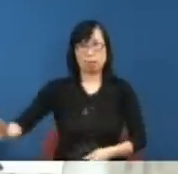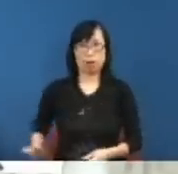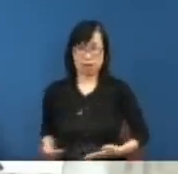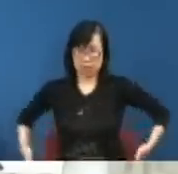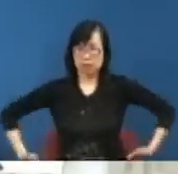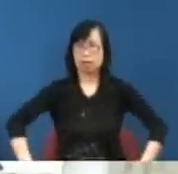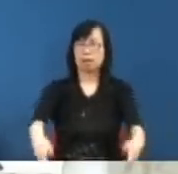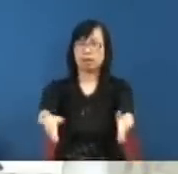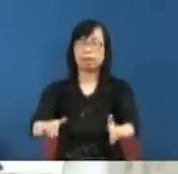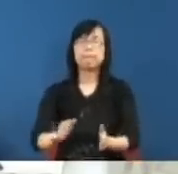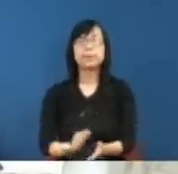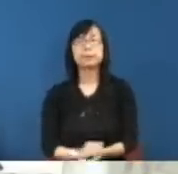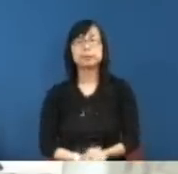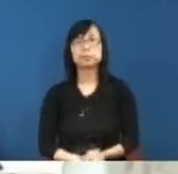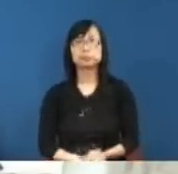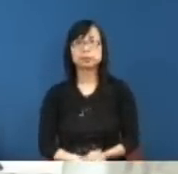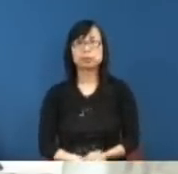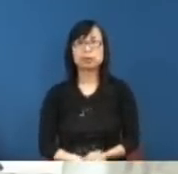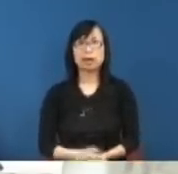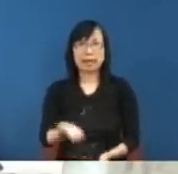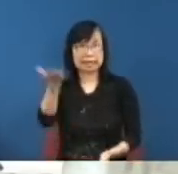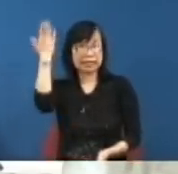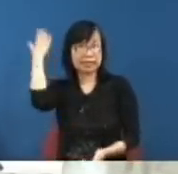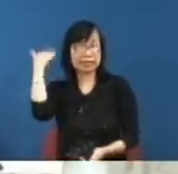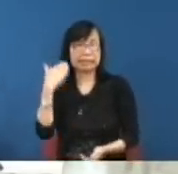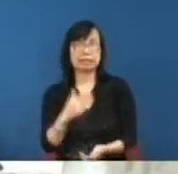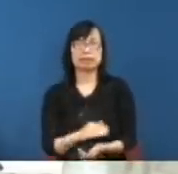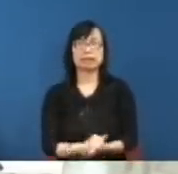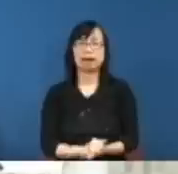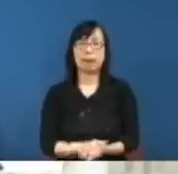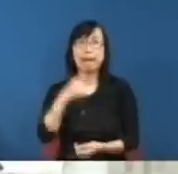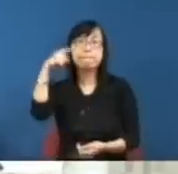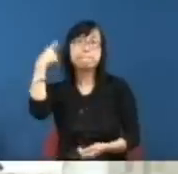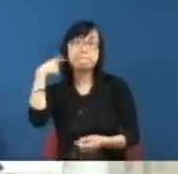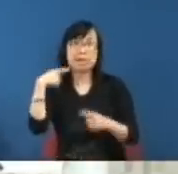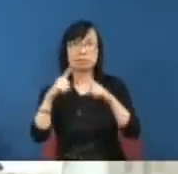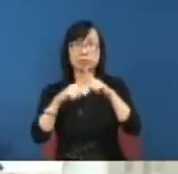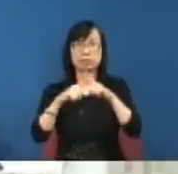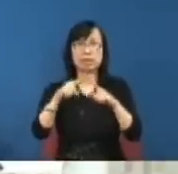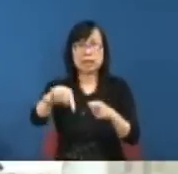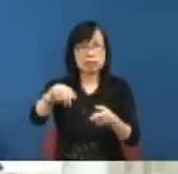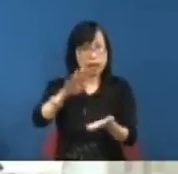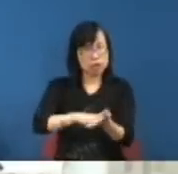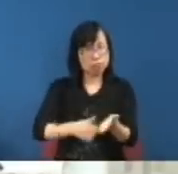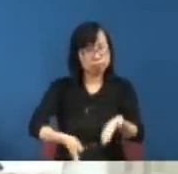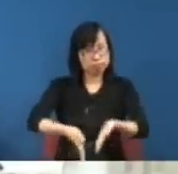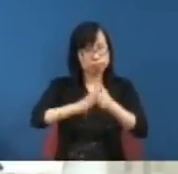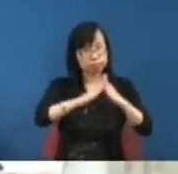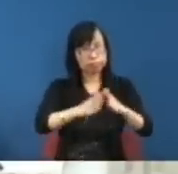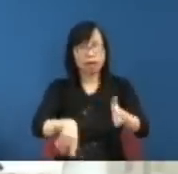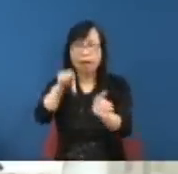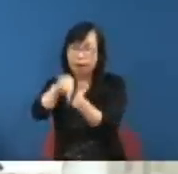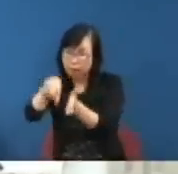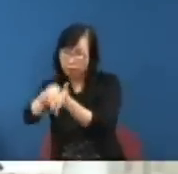係呢條街咧，就係當年美國人咧係喺度開股票市場啊、銀行